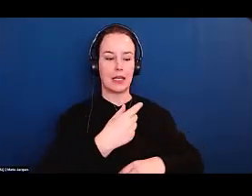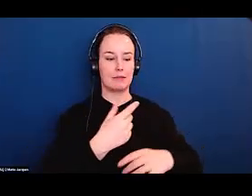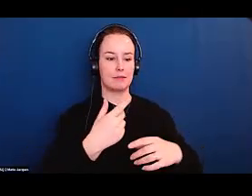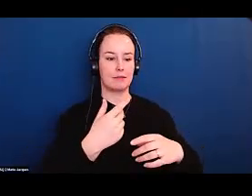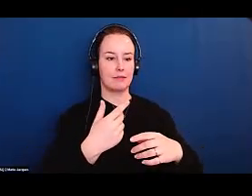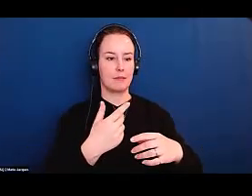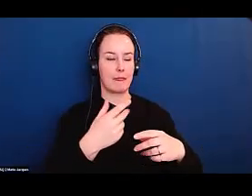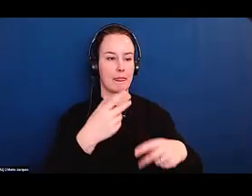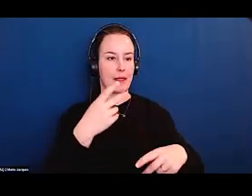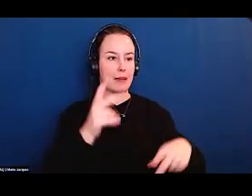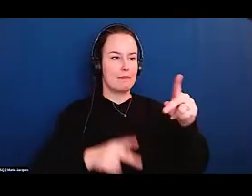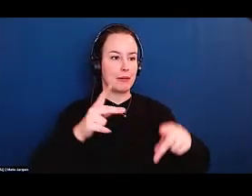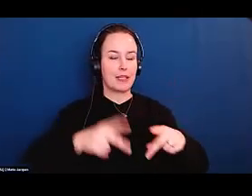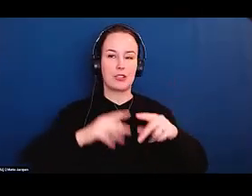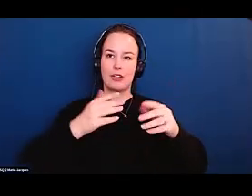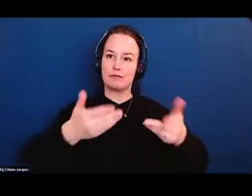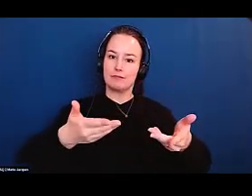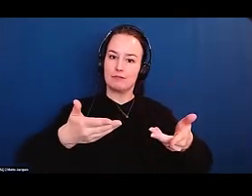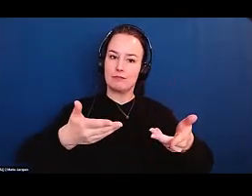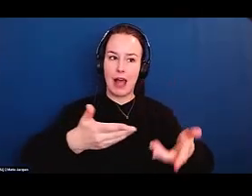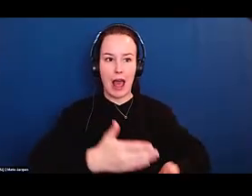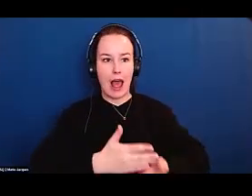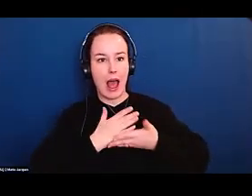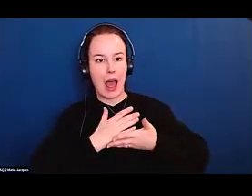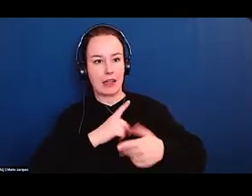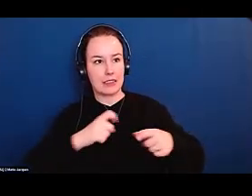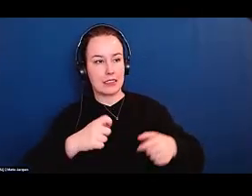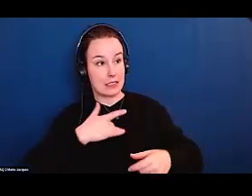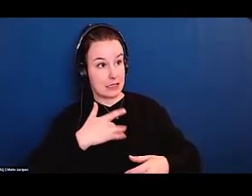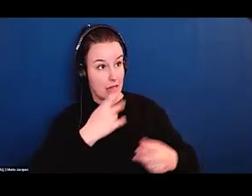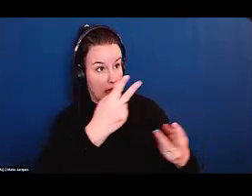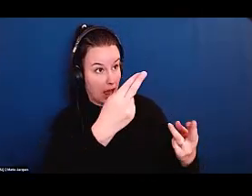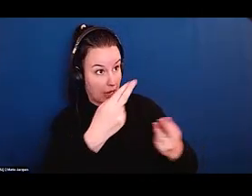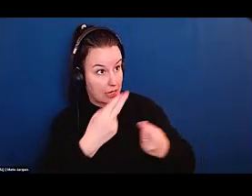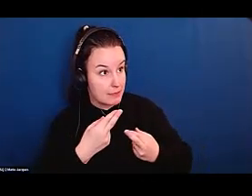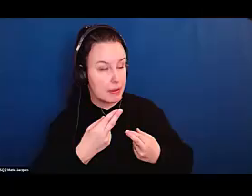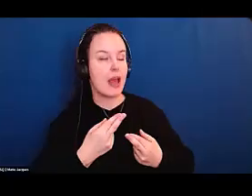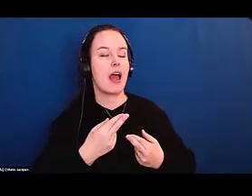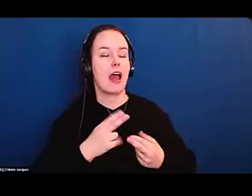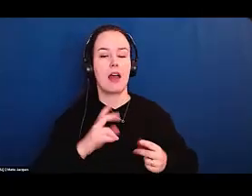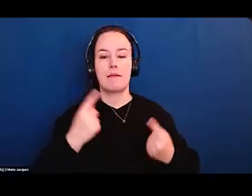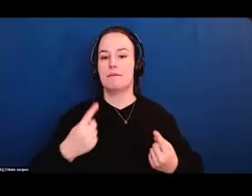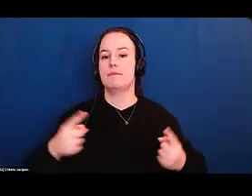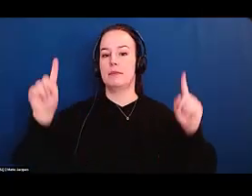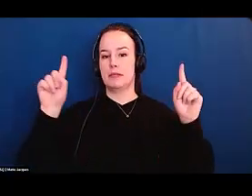médecins, une main, et que lorsque les personnes se sentent respectées,